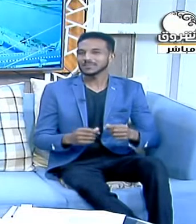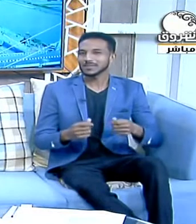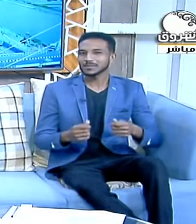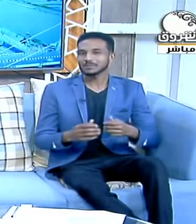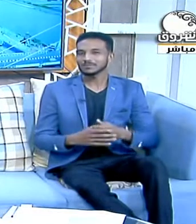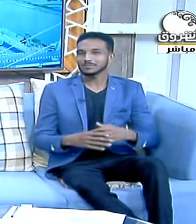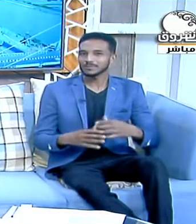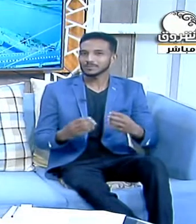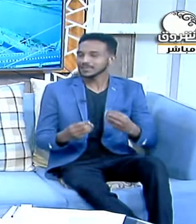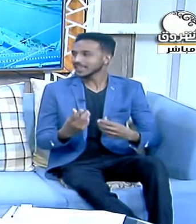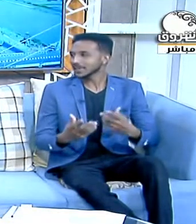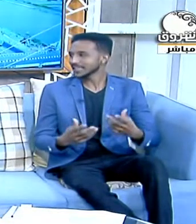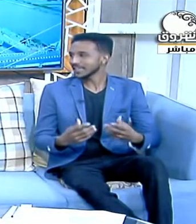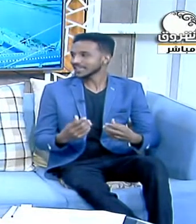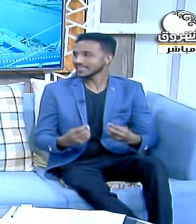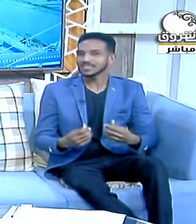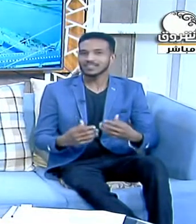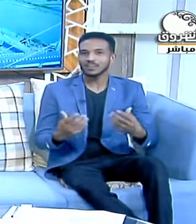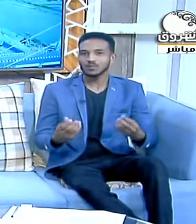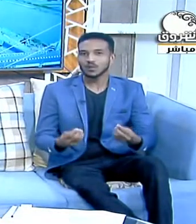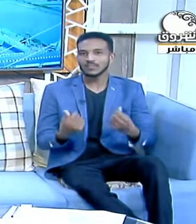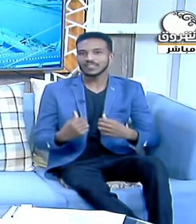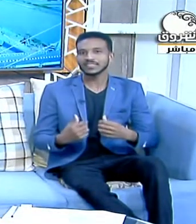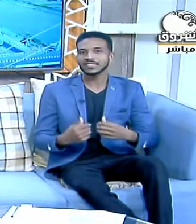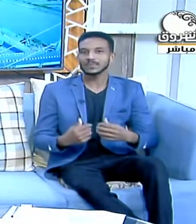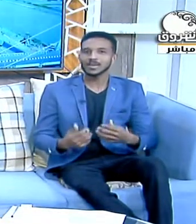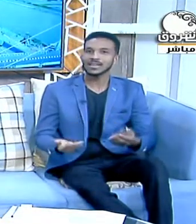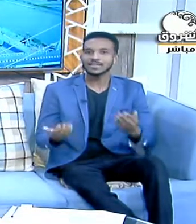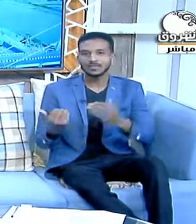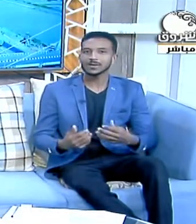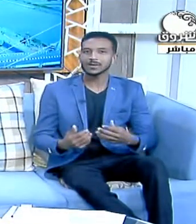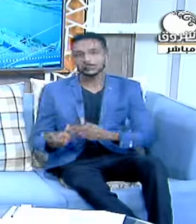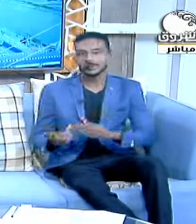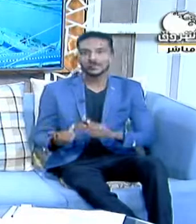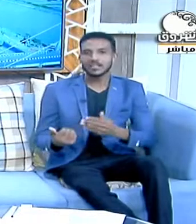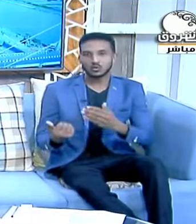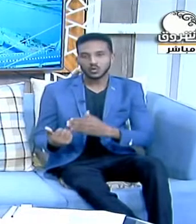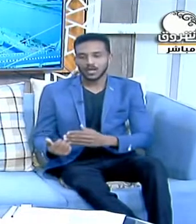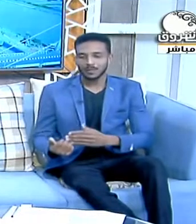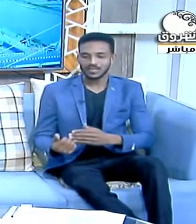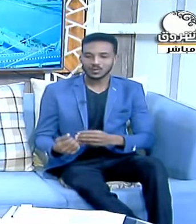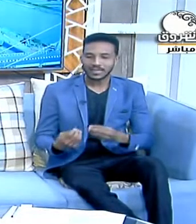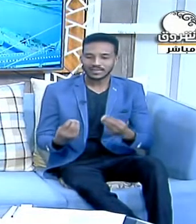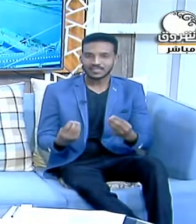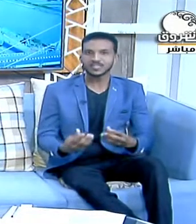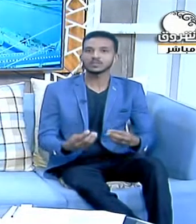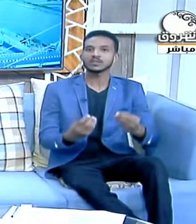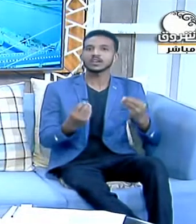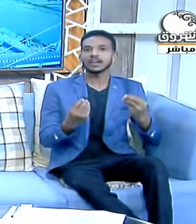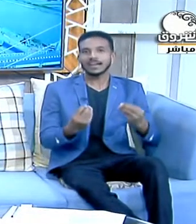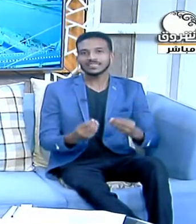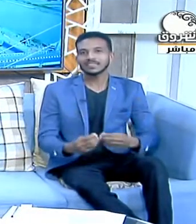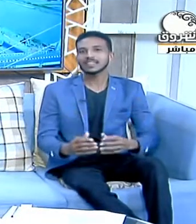الناس متضايقين من حكايه الحظر لانه وقفت كثير جدا من الاعمال حتى الاعمال او دولاب الدوله، لكن